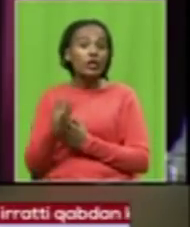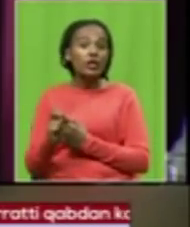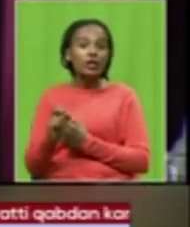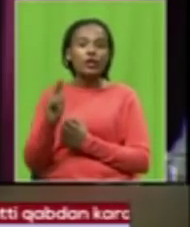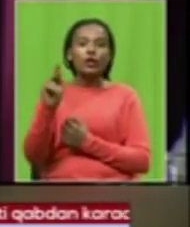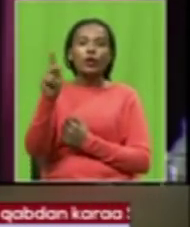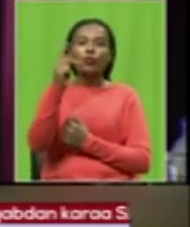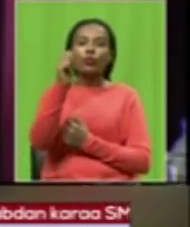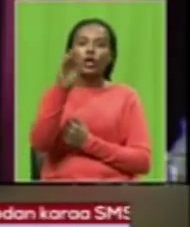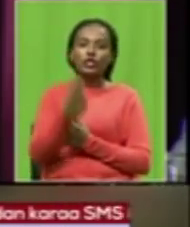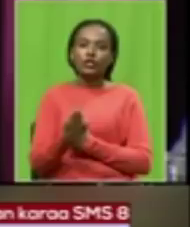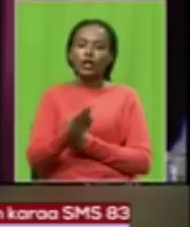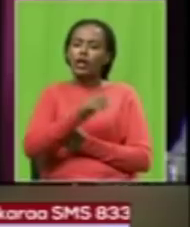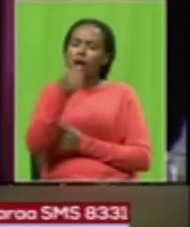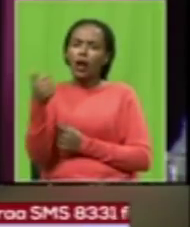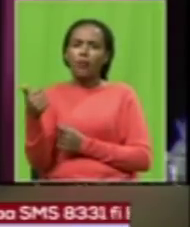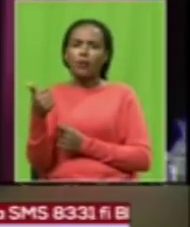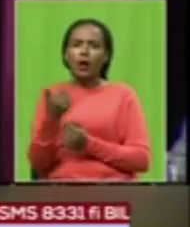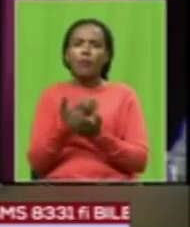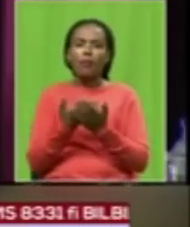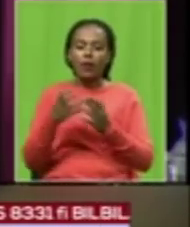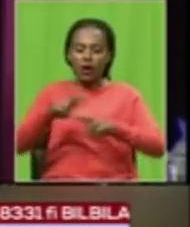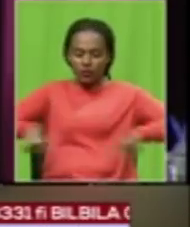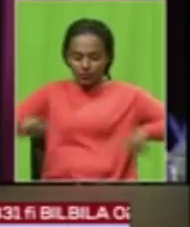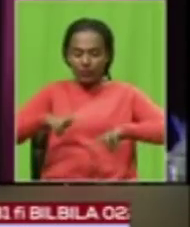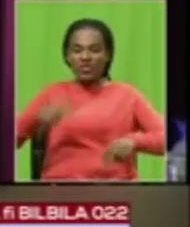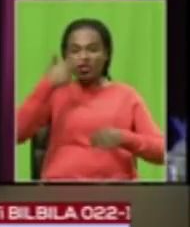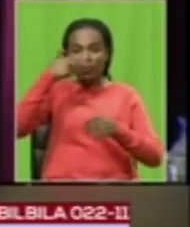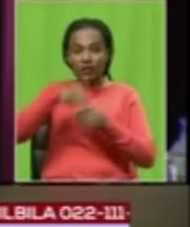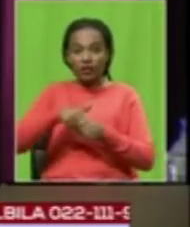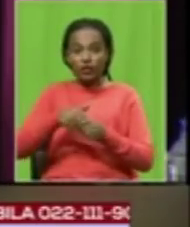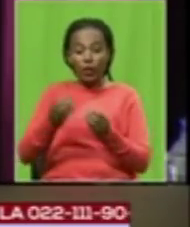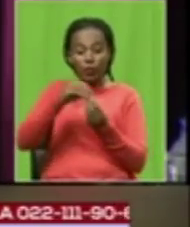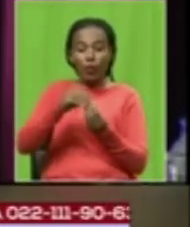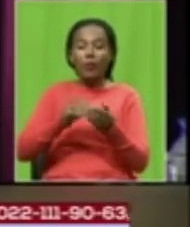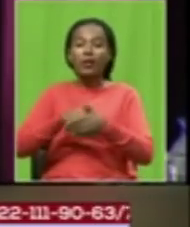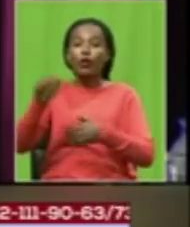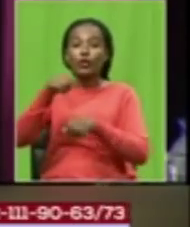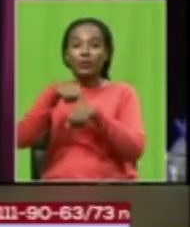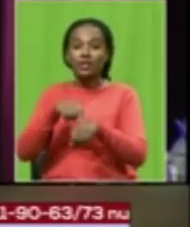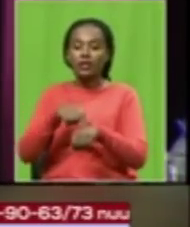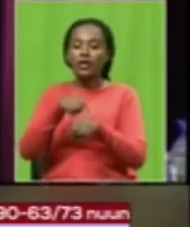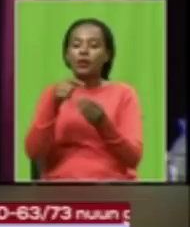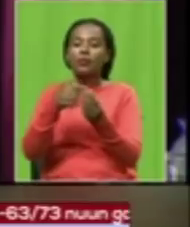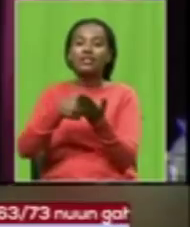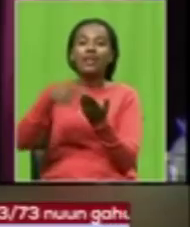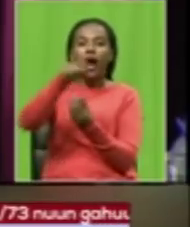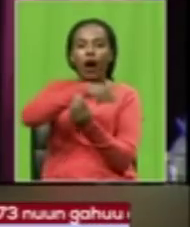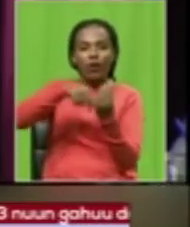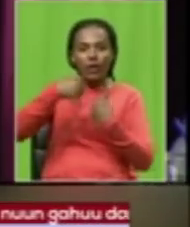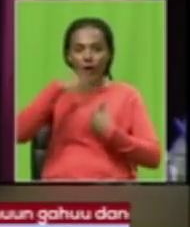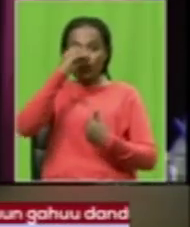potaash, leelaam ma'adinoch gaaz naadaajim cammuroo. Hojimaata uummanni qabeenya uumamaa naannoo isaarraa itti